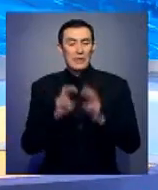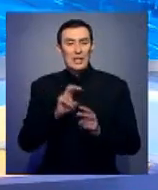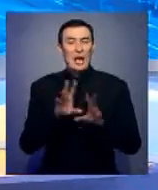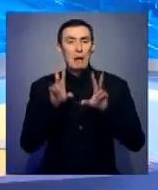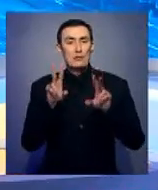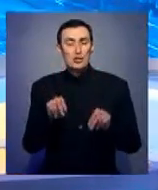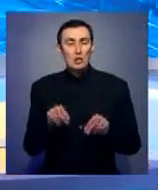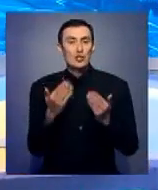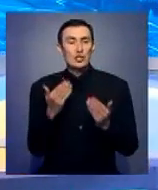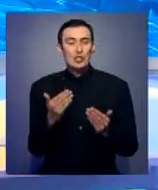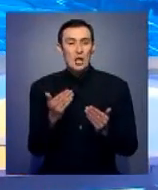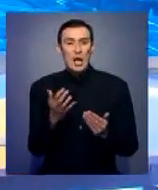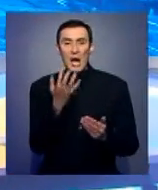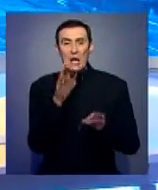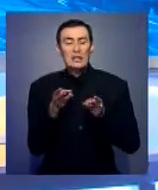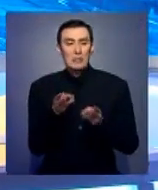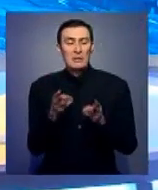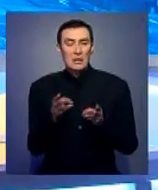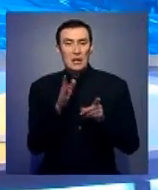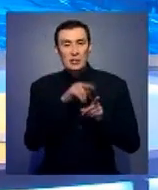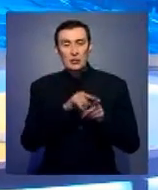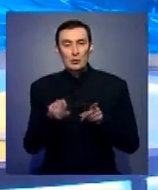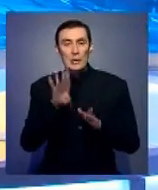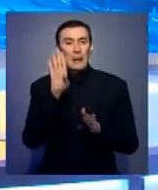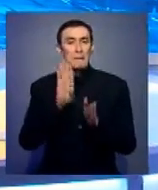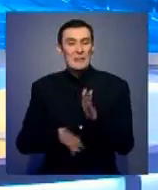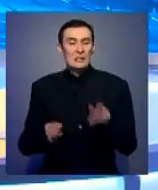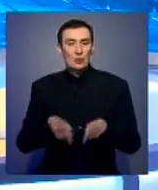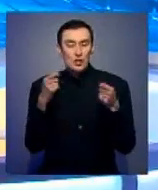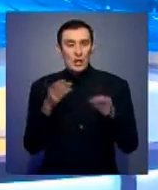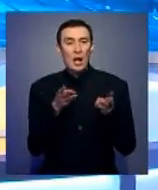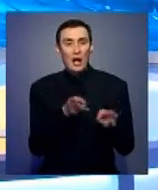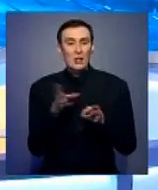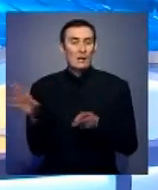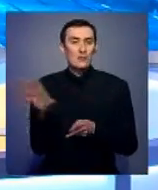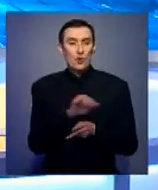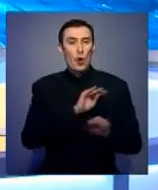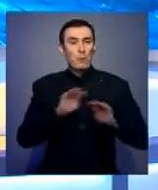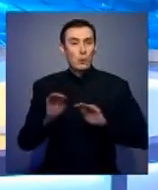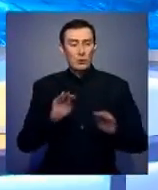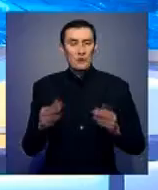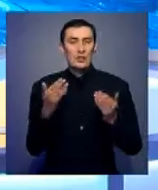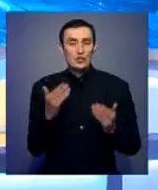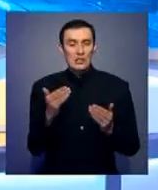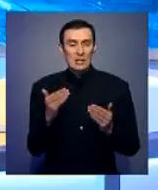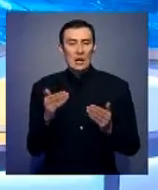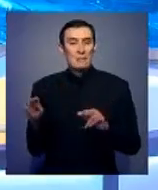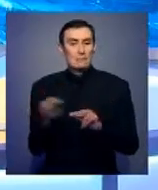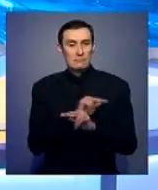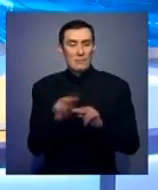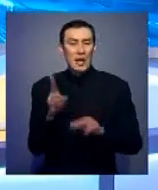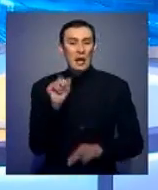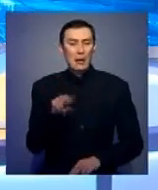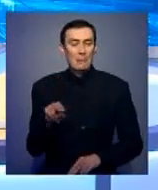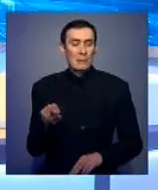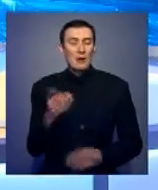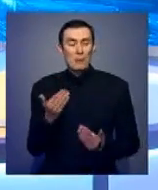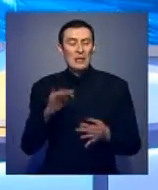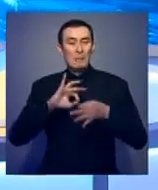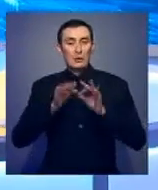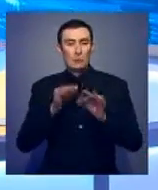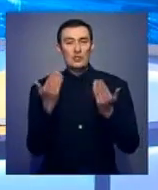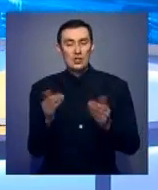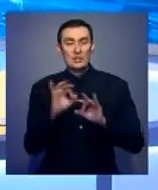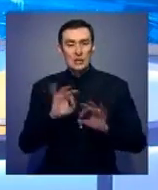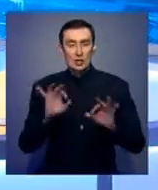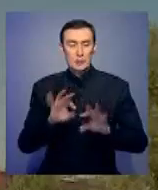провести нынешний отопительный сезон без эксцессов. Все котлы и другие теплооборудования проходят капитальный ремонт. Подробнее об этом в